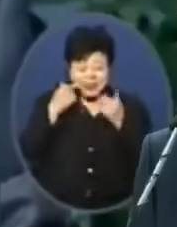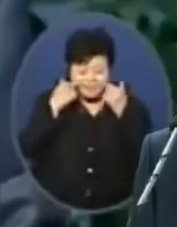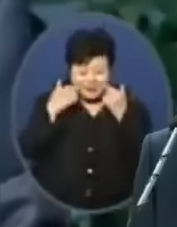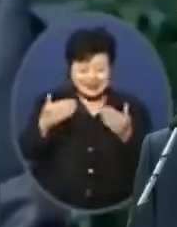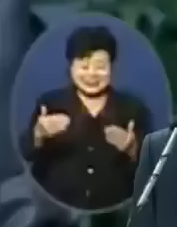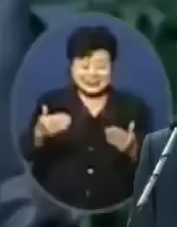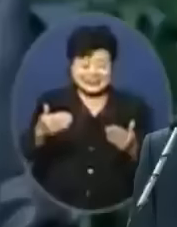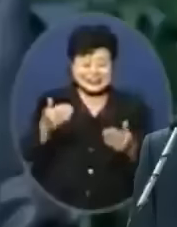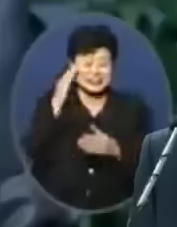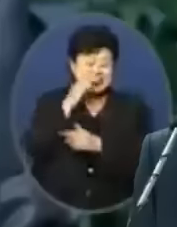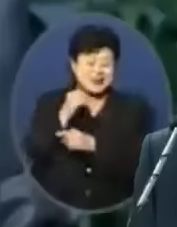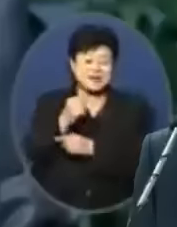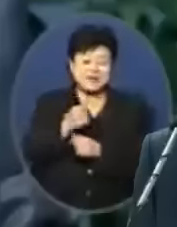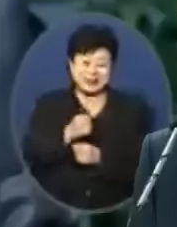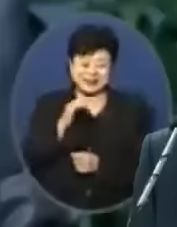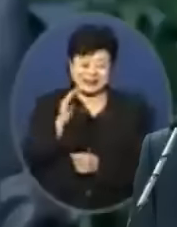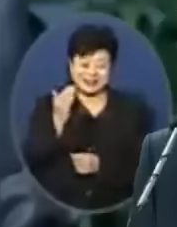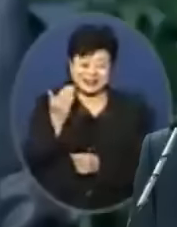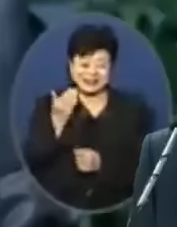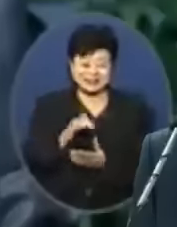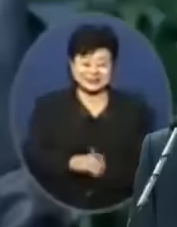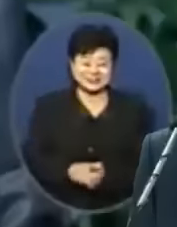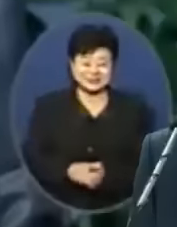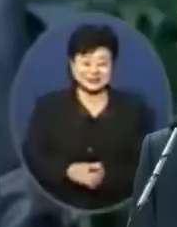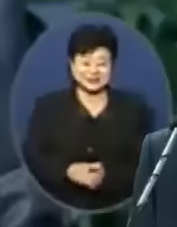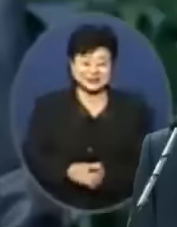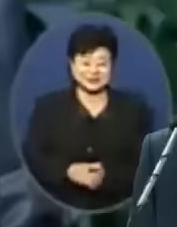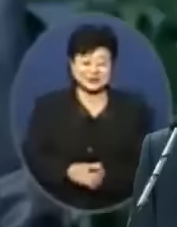여러분 열매를 맺게 되는 것입니다.